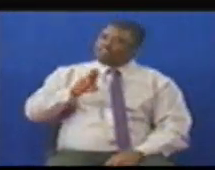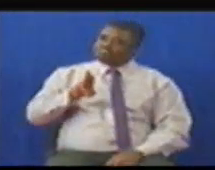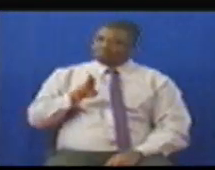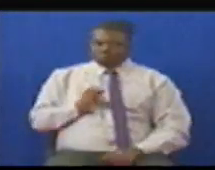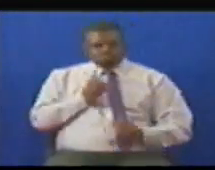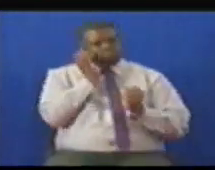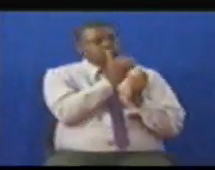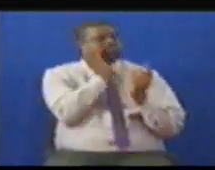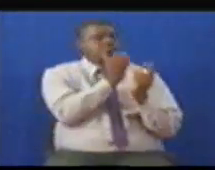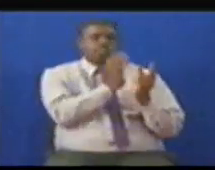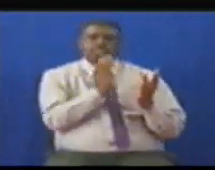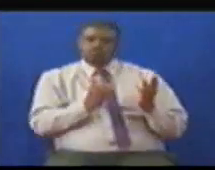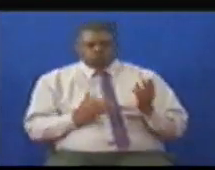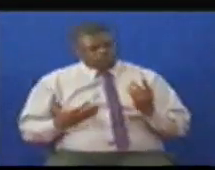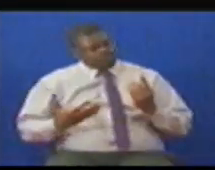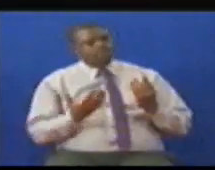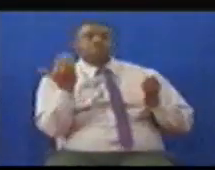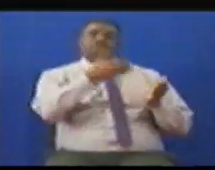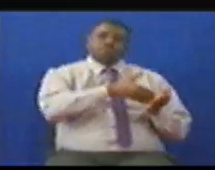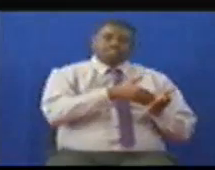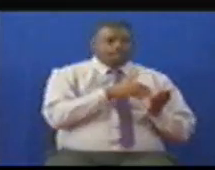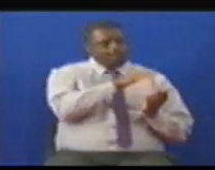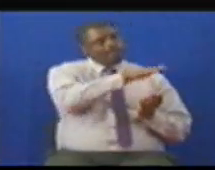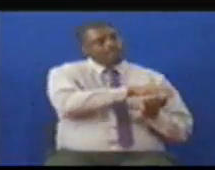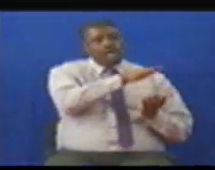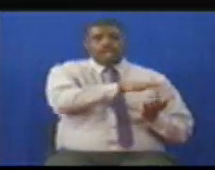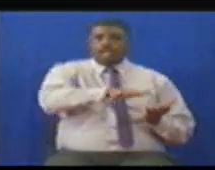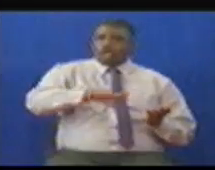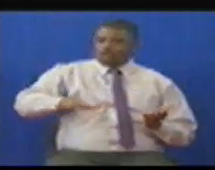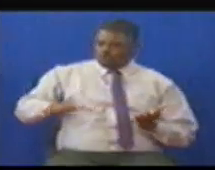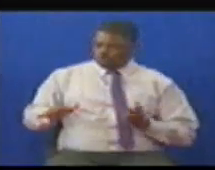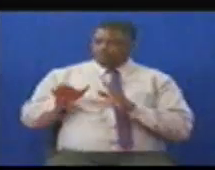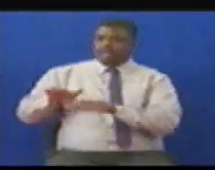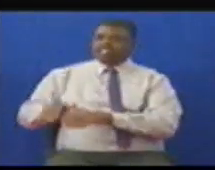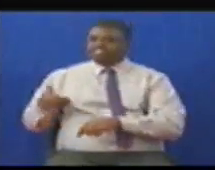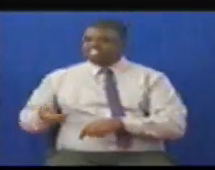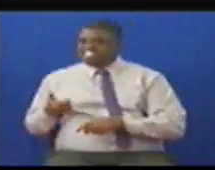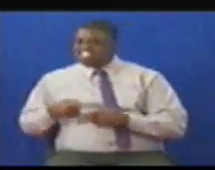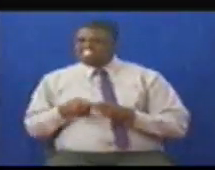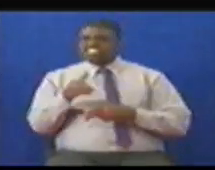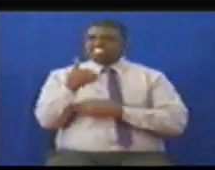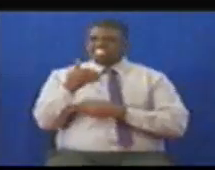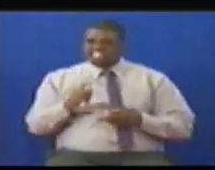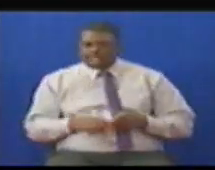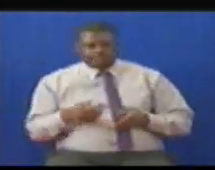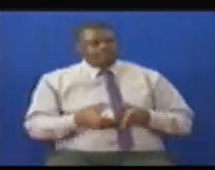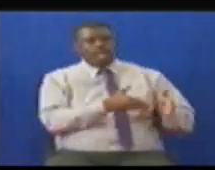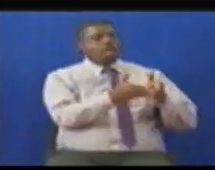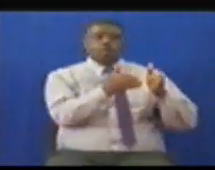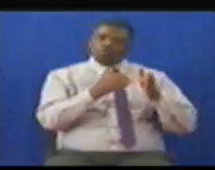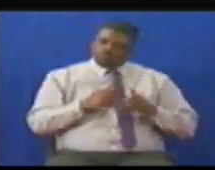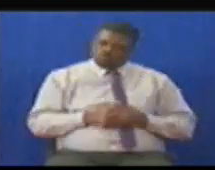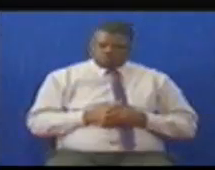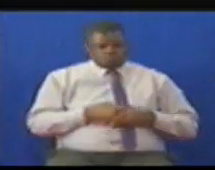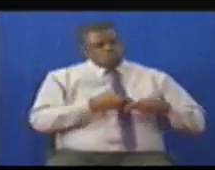malengo, kwa kuyafikia maeneo yote yaliyobaki, vijiji, mitaa, shehia 5,693 ili